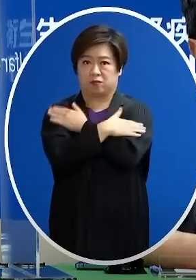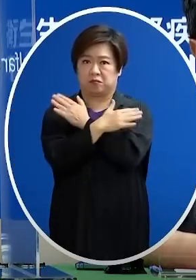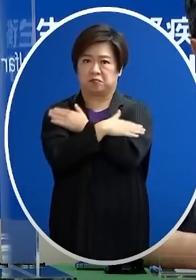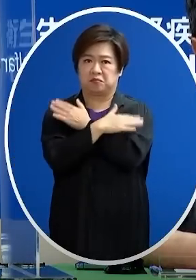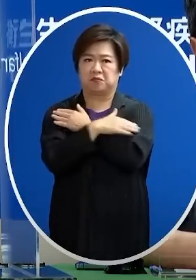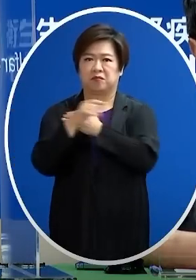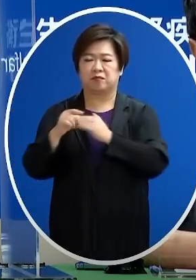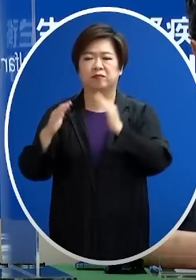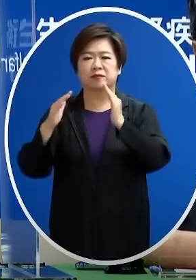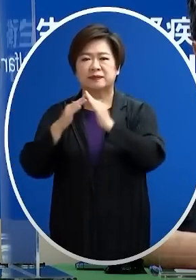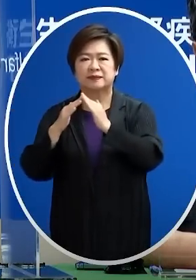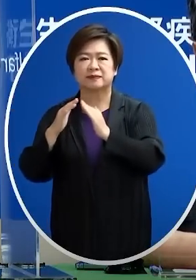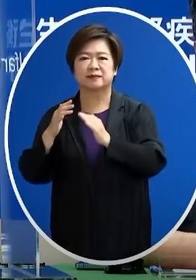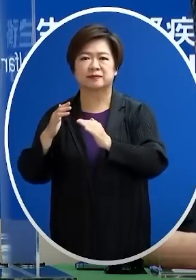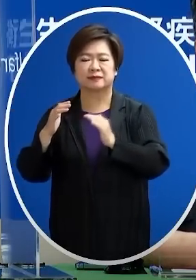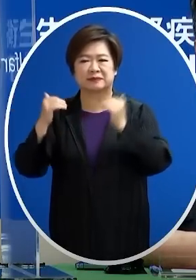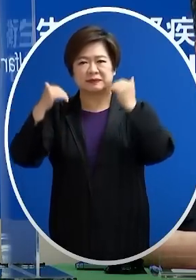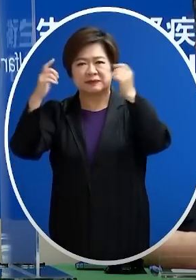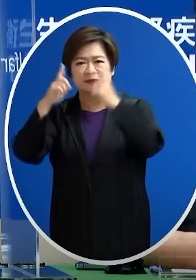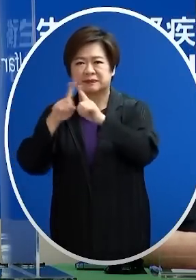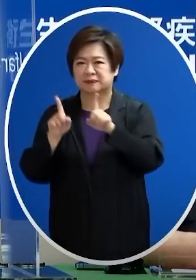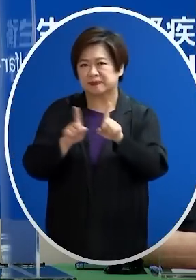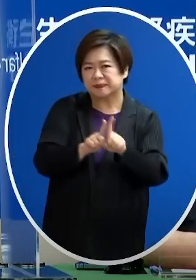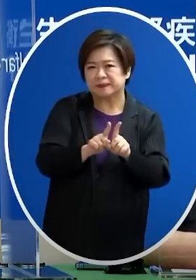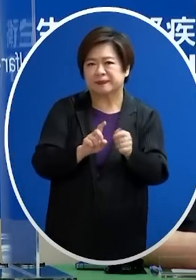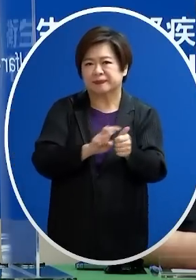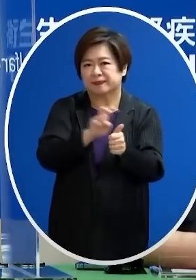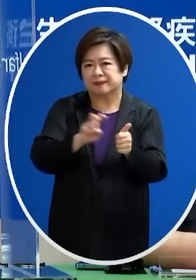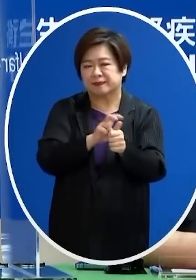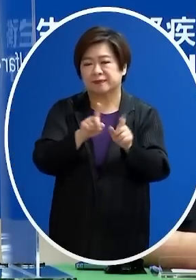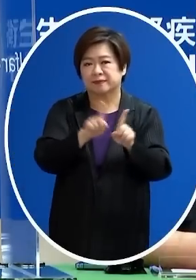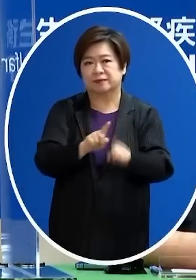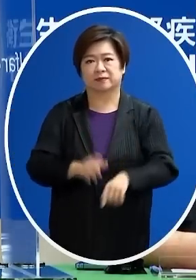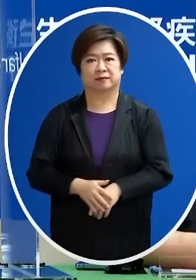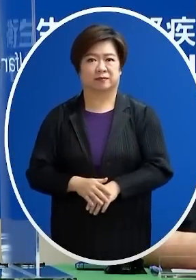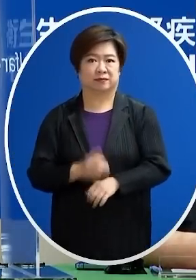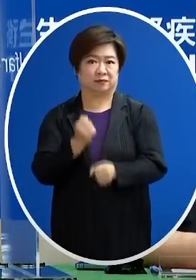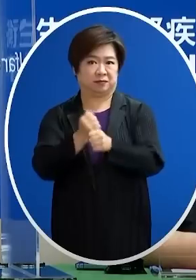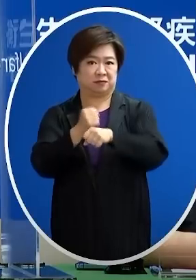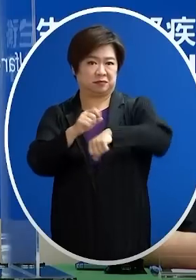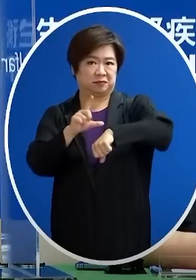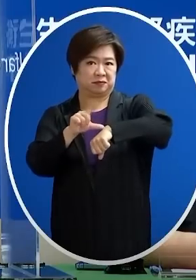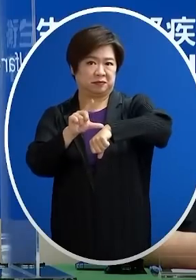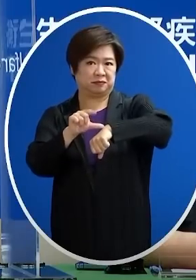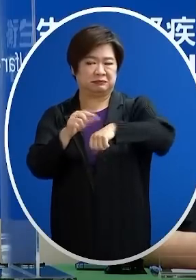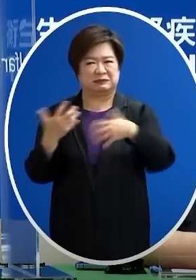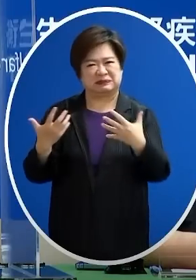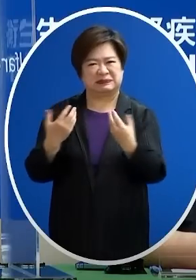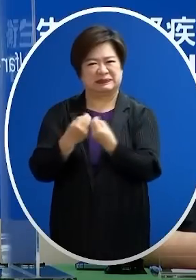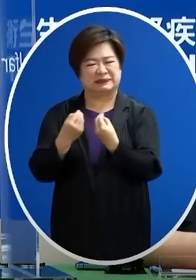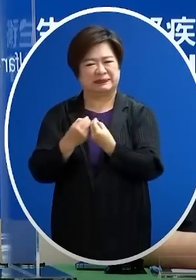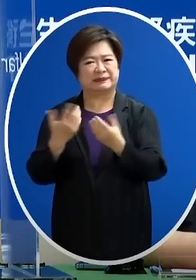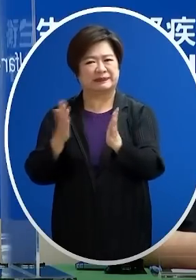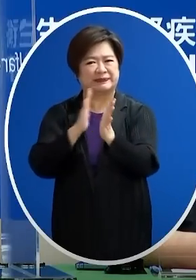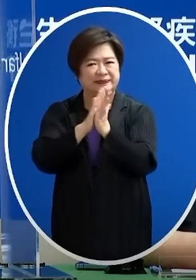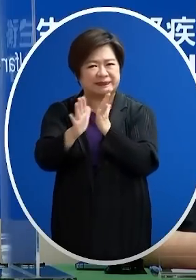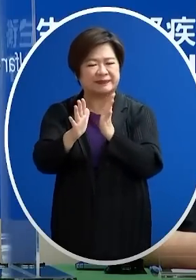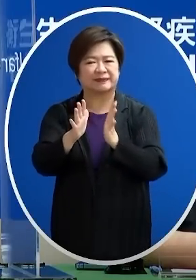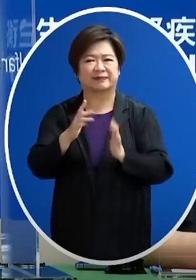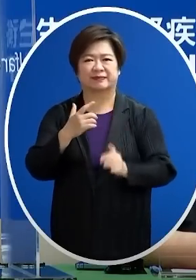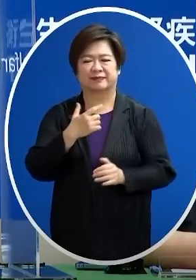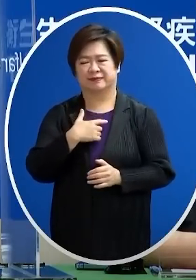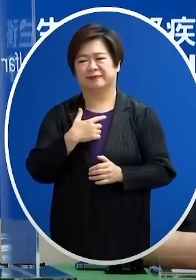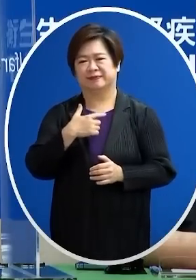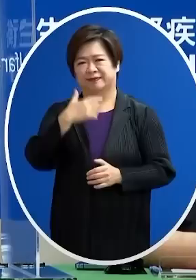要家里人来陪伴来施打，所以大家还有上班的一个时间的一个干的那种